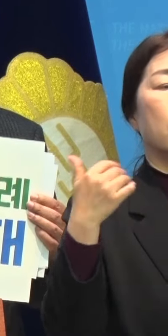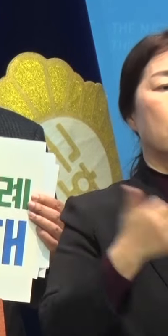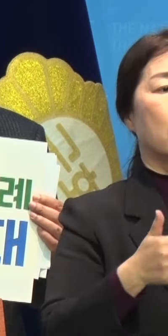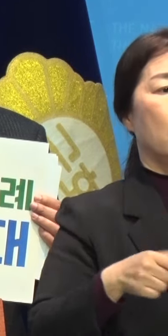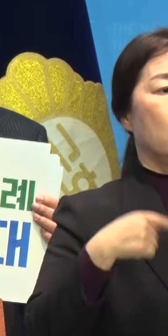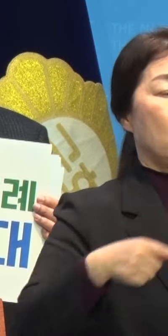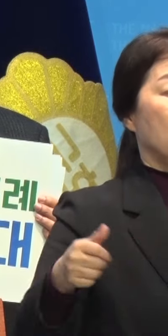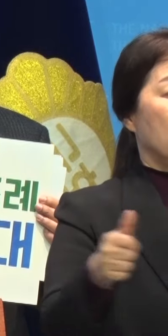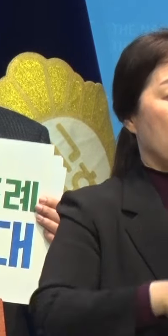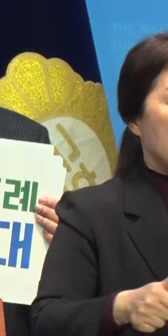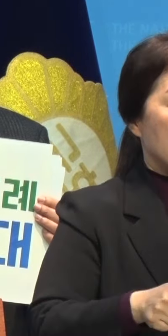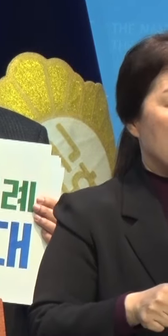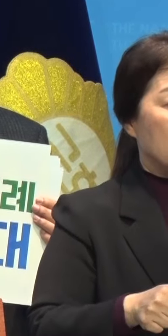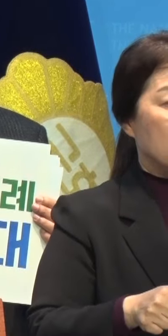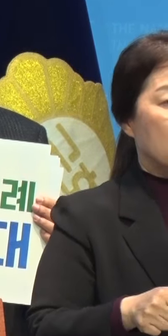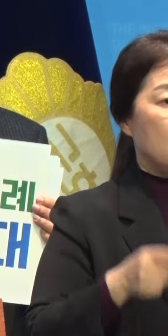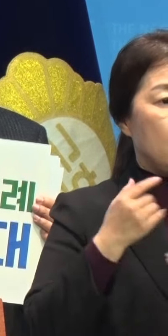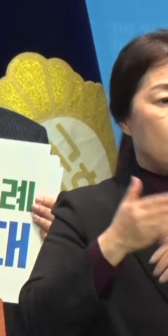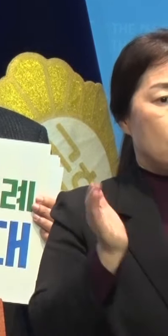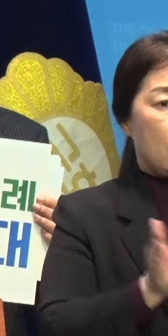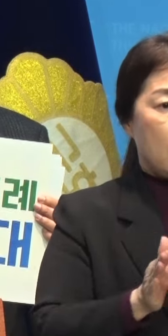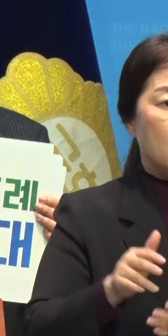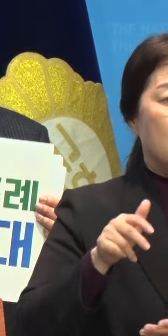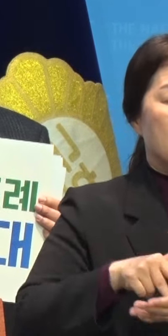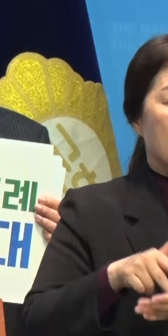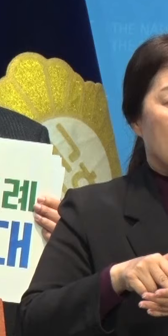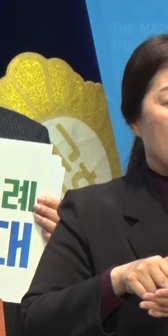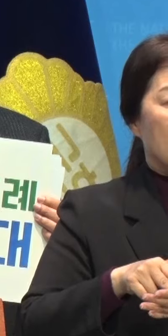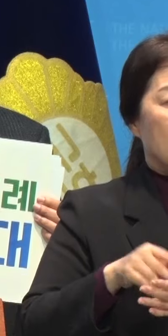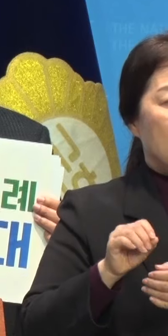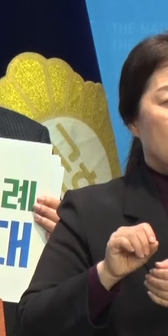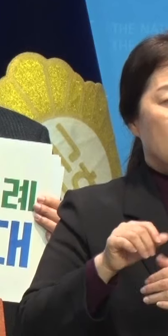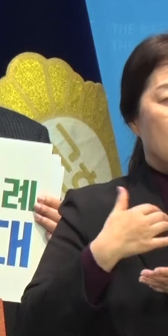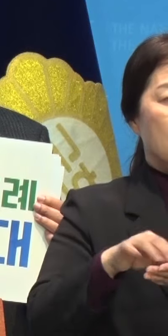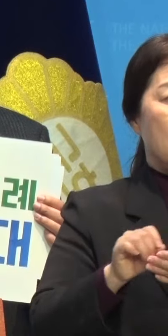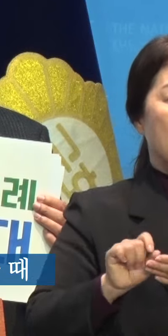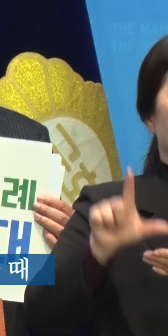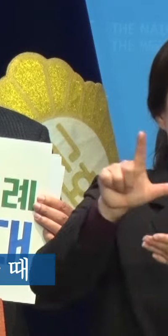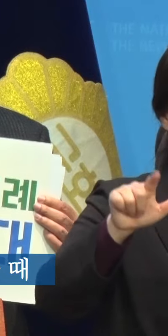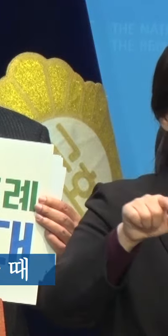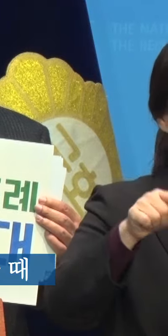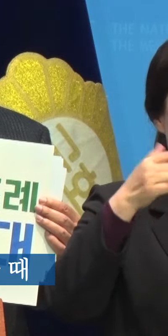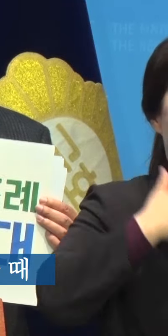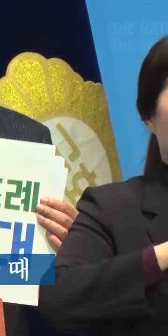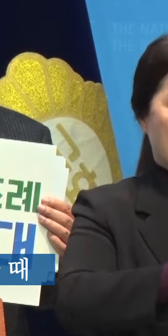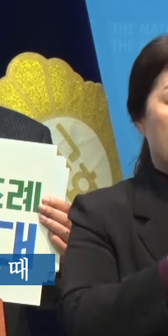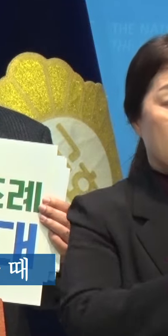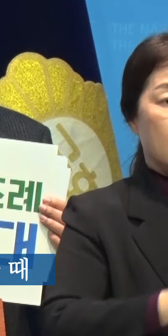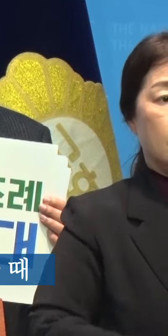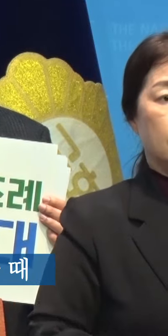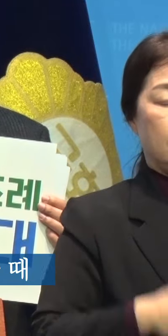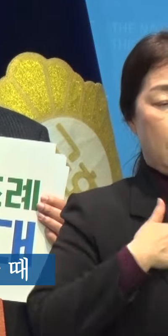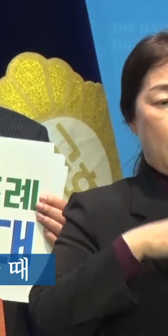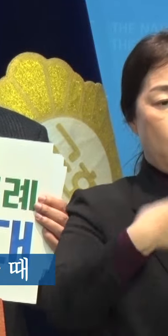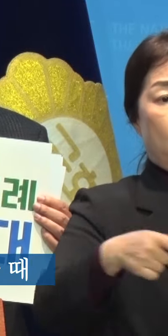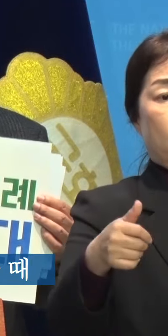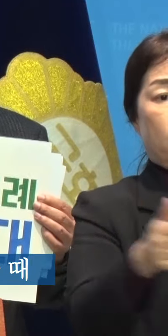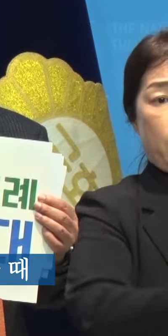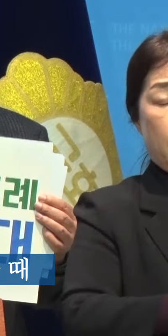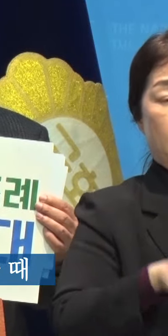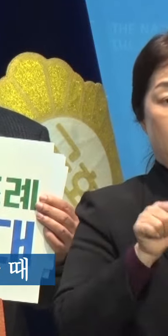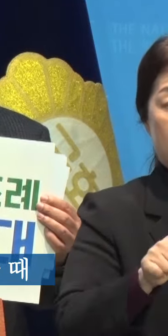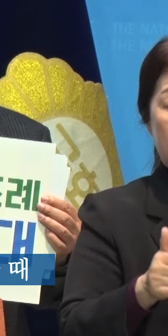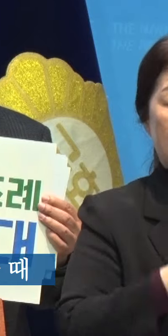교육위원회는 다수당이 더불어민주당이라는 것도 꼭 기억해 주시기 바라겠습니다. 제가 교육위원회 간사로서 만약에